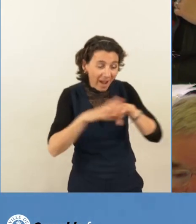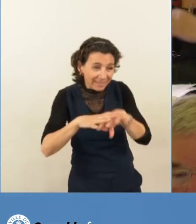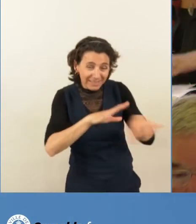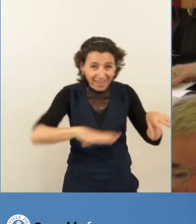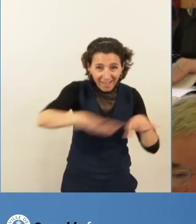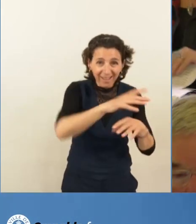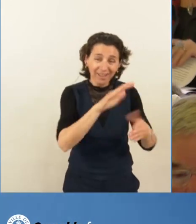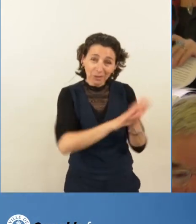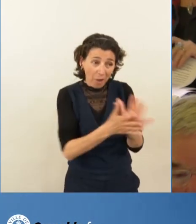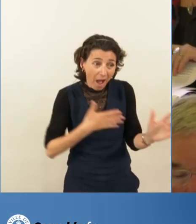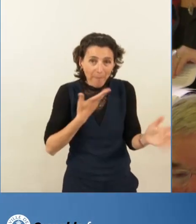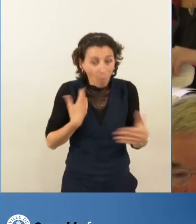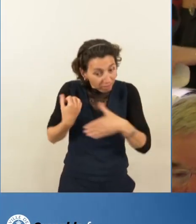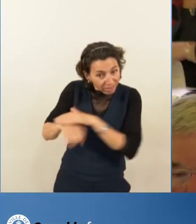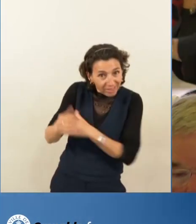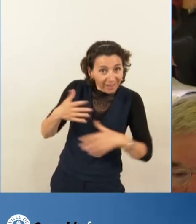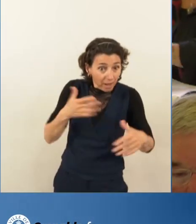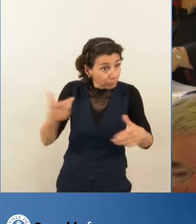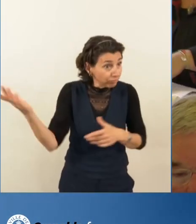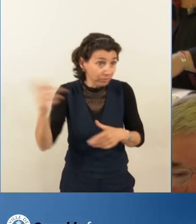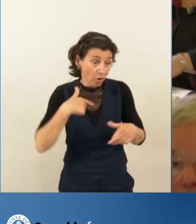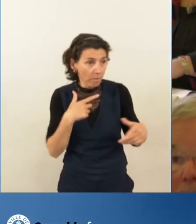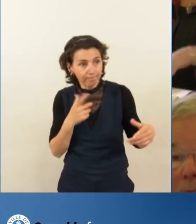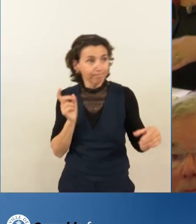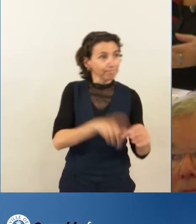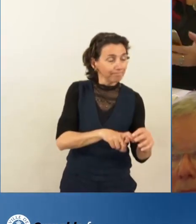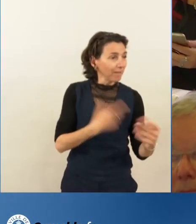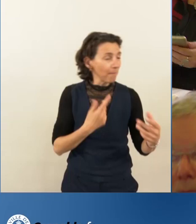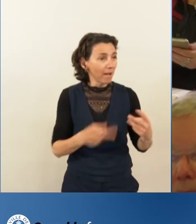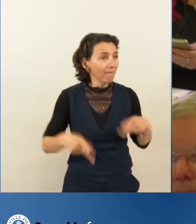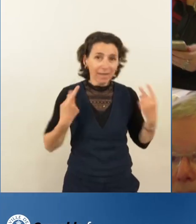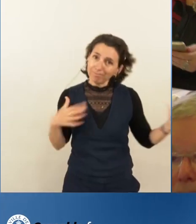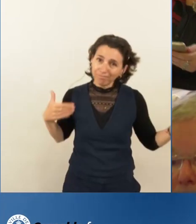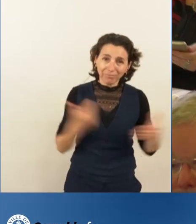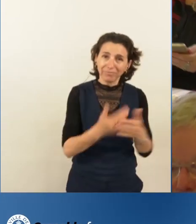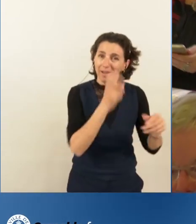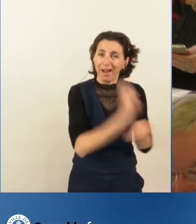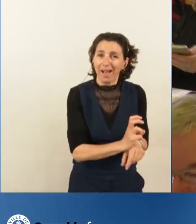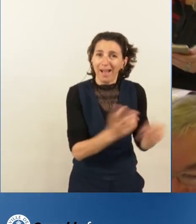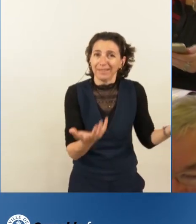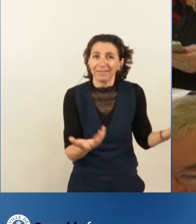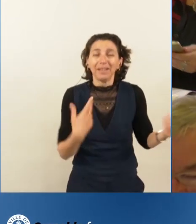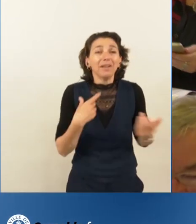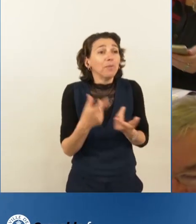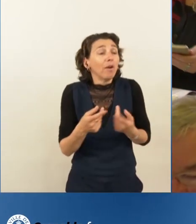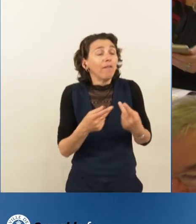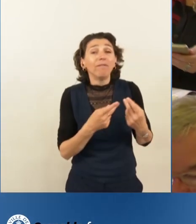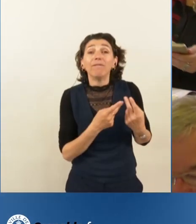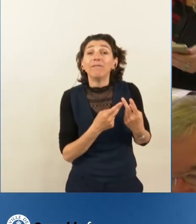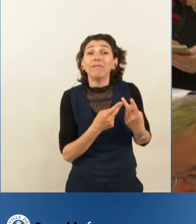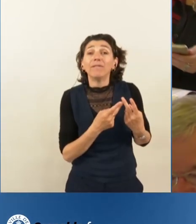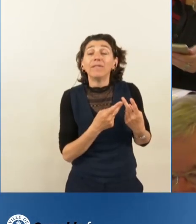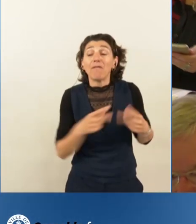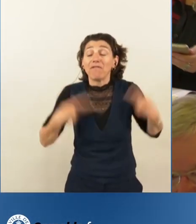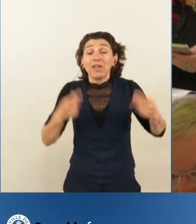sommes nés pour certains adoptés pour d'autres nous y avons grandi et lorsque la vie nous a éloigné de Grenoble elle nous manquait comme si au fond